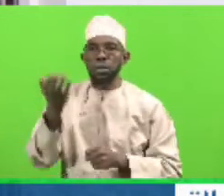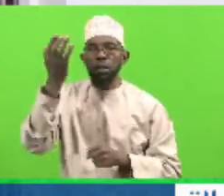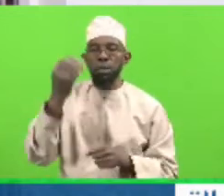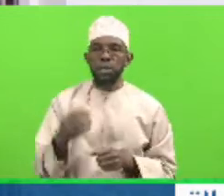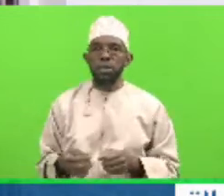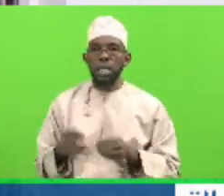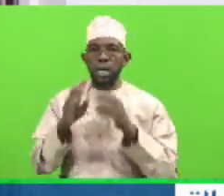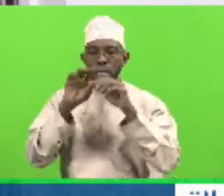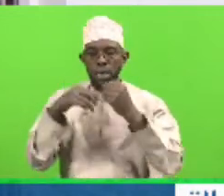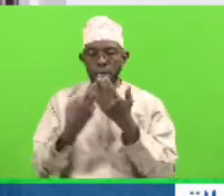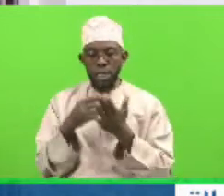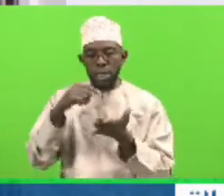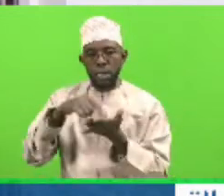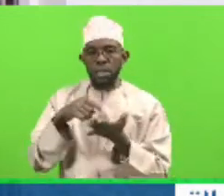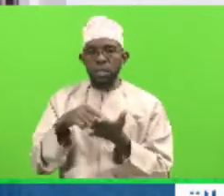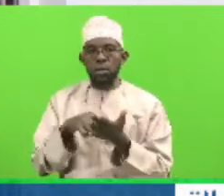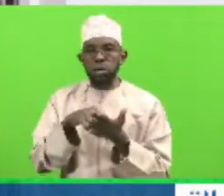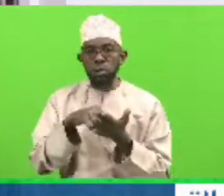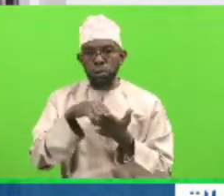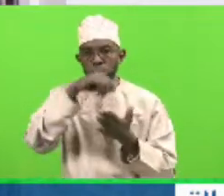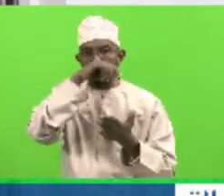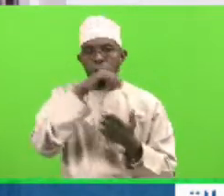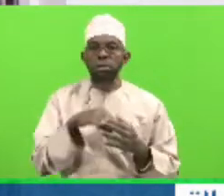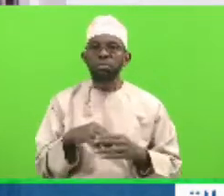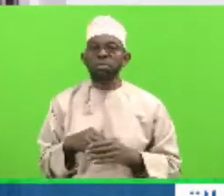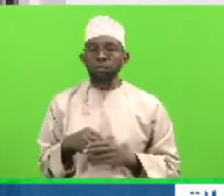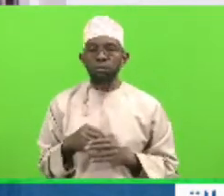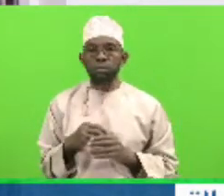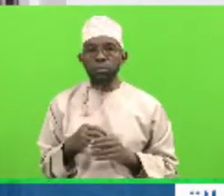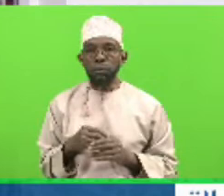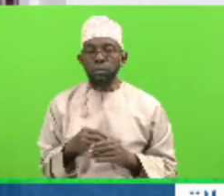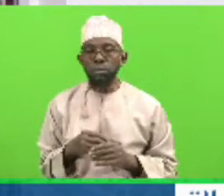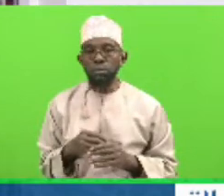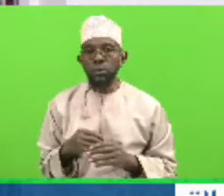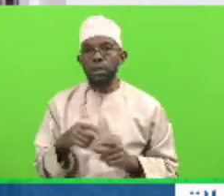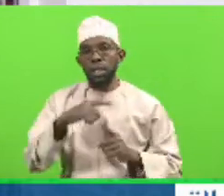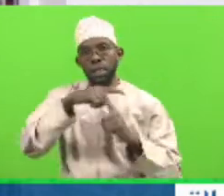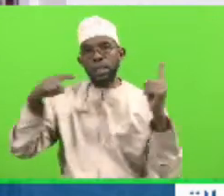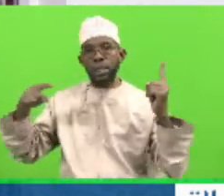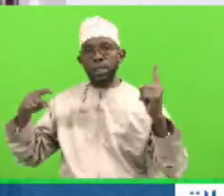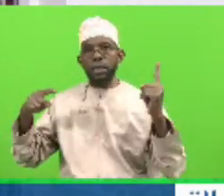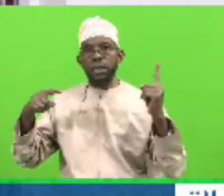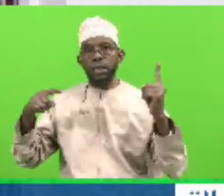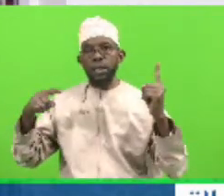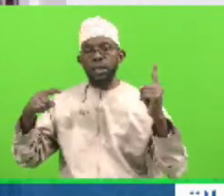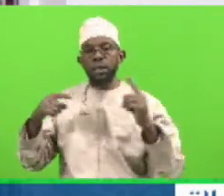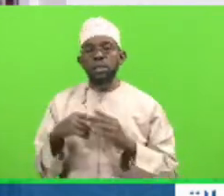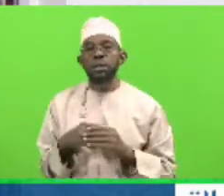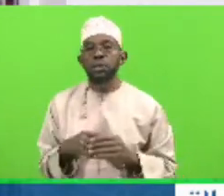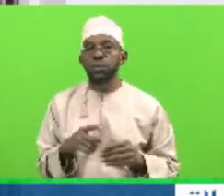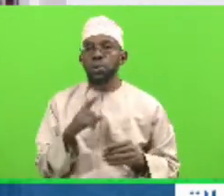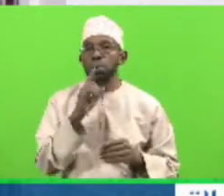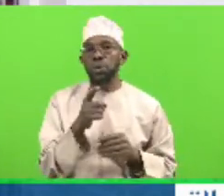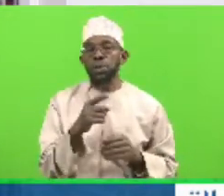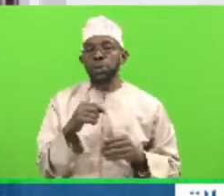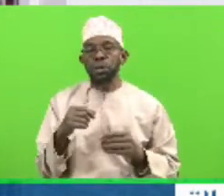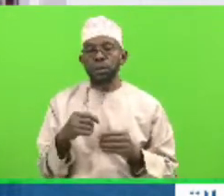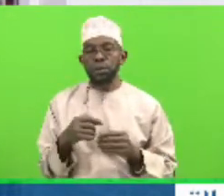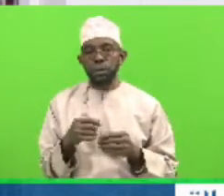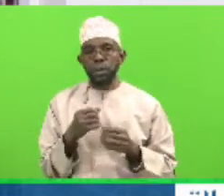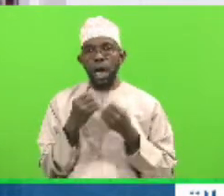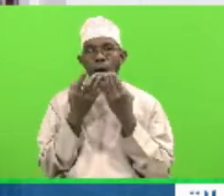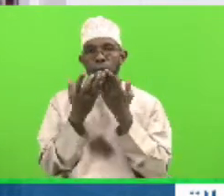وجزاء هذه الفعلة الرذيلة القبيحة هي القتل بيد ولي الأمر إن كان